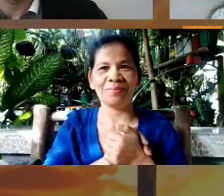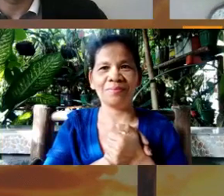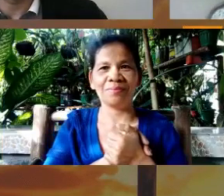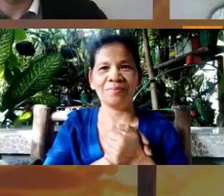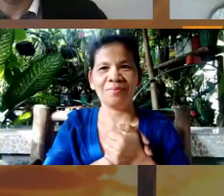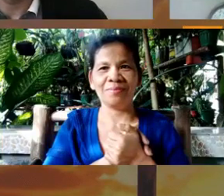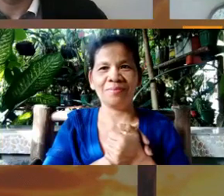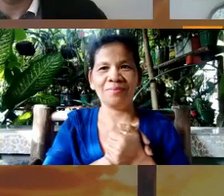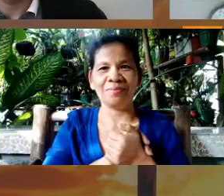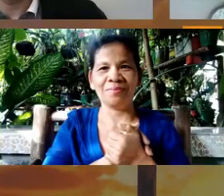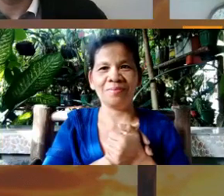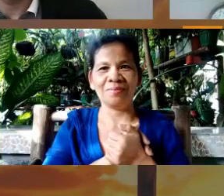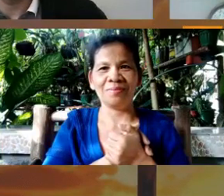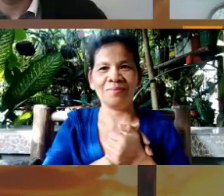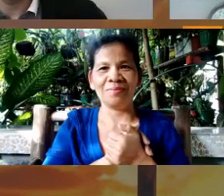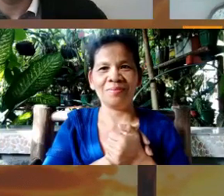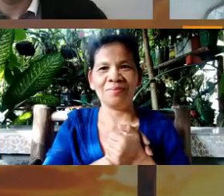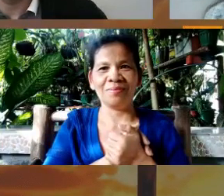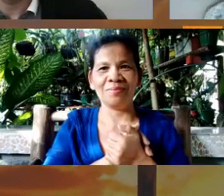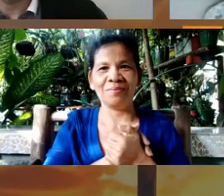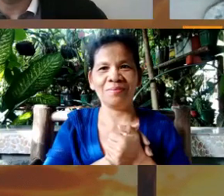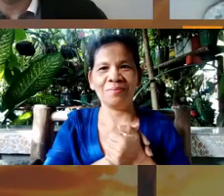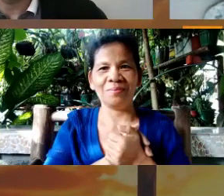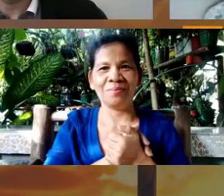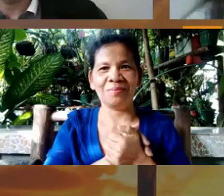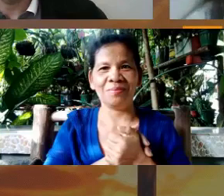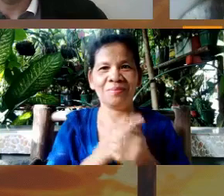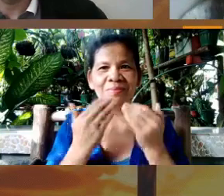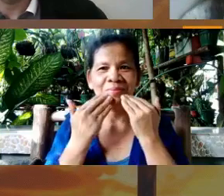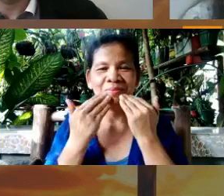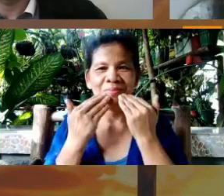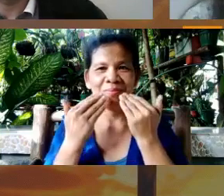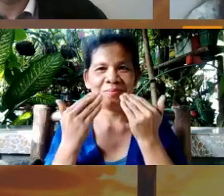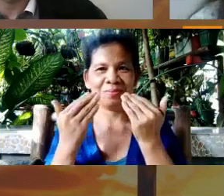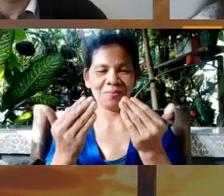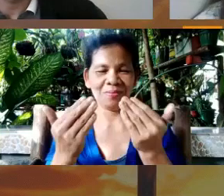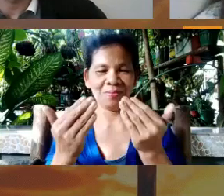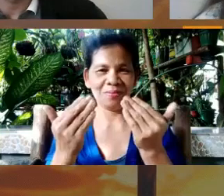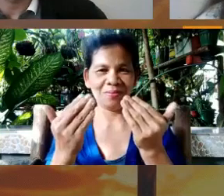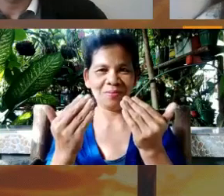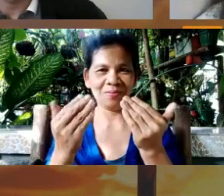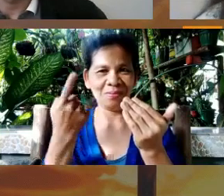Bumati ka na, Ma'am Dyra, at ikaw ay... Yan po. Maraming salamat po